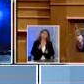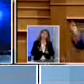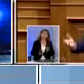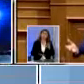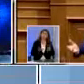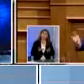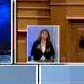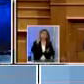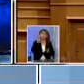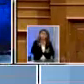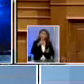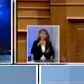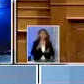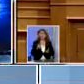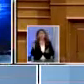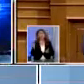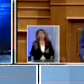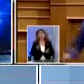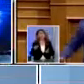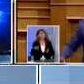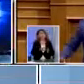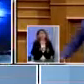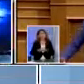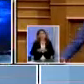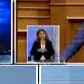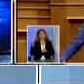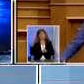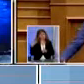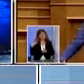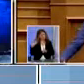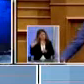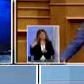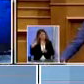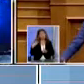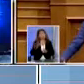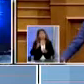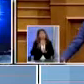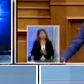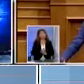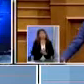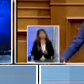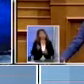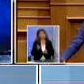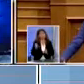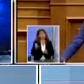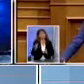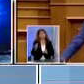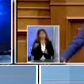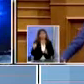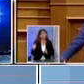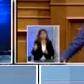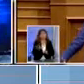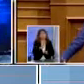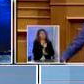άνθρωπος. Mm-hmm. Δεν είμαι να δημιουργώ όλη μέρα προβλήματα στην κυβέρνηση όπως κάνουν άλλοι. Έτσι. Εγώ ζητώ τίμιες εξηγήσεις από την